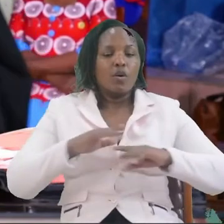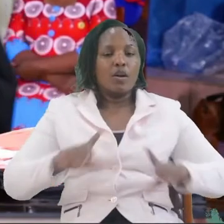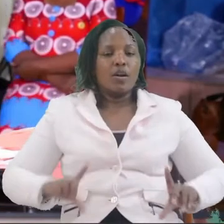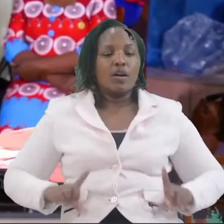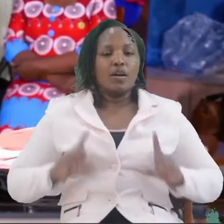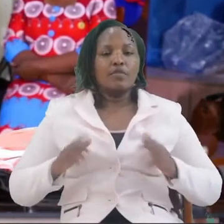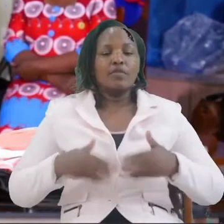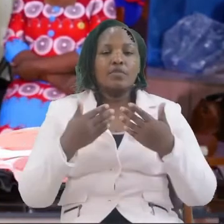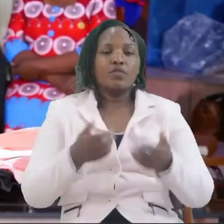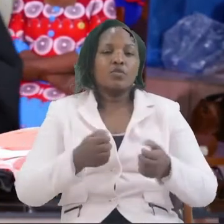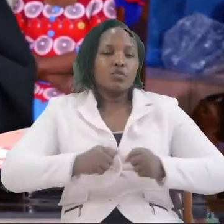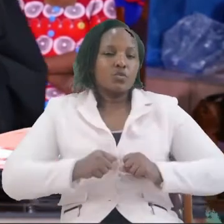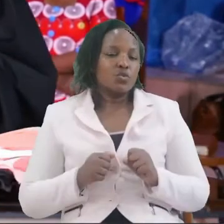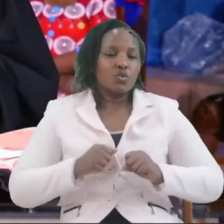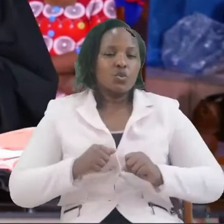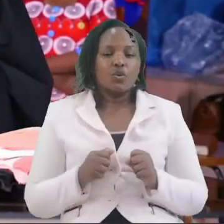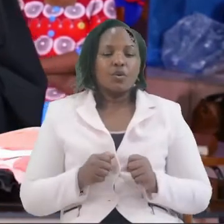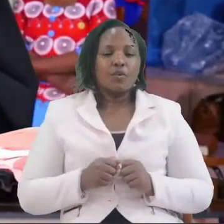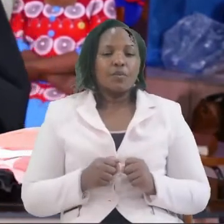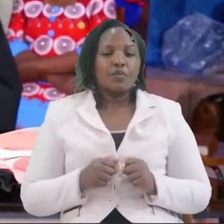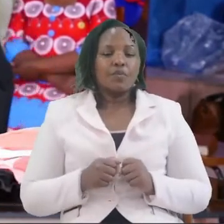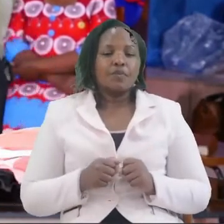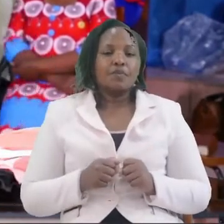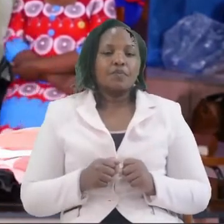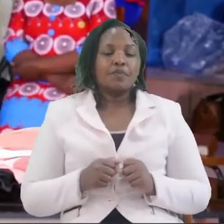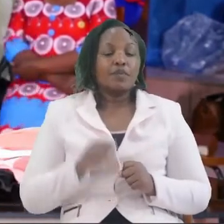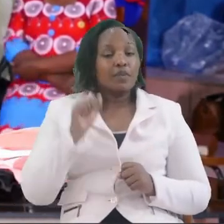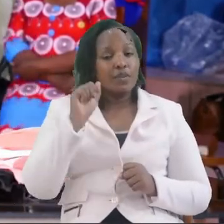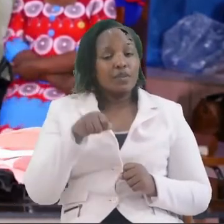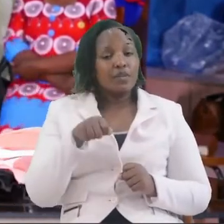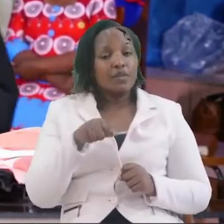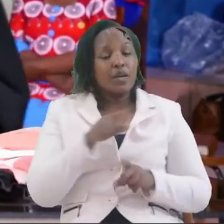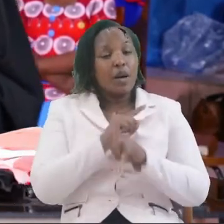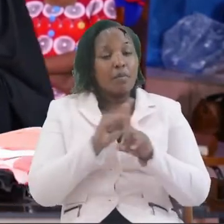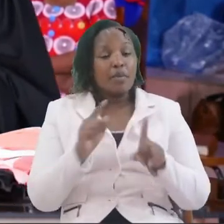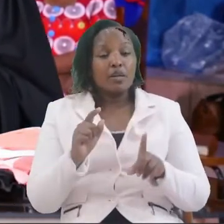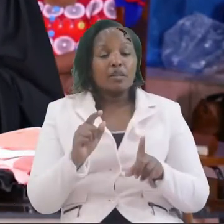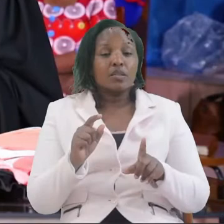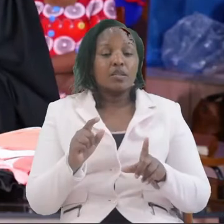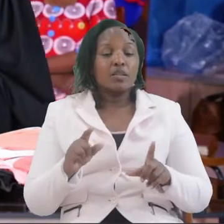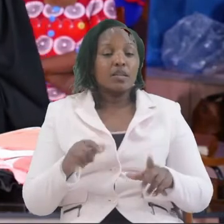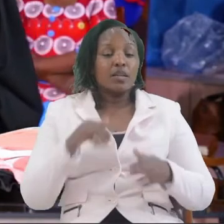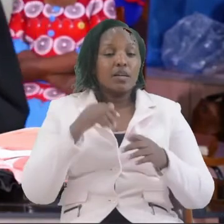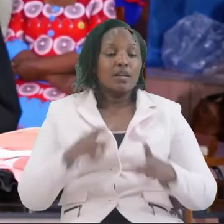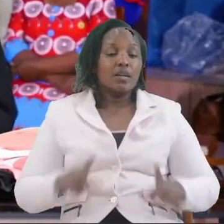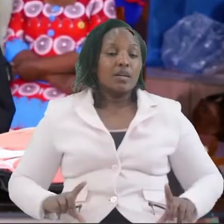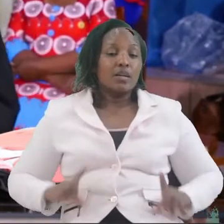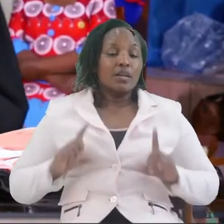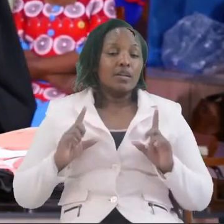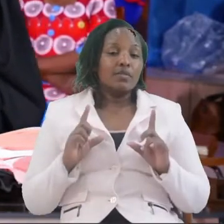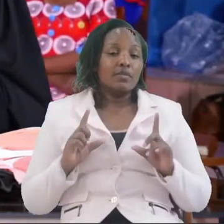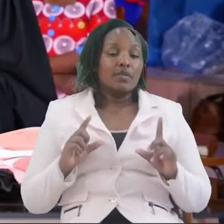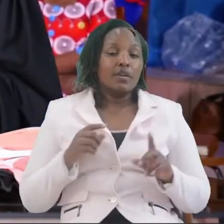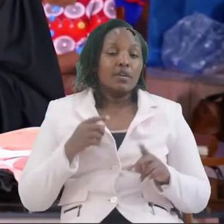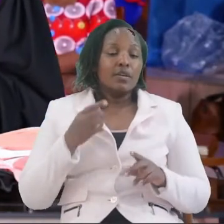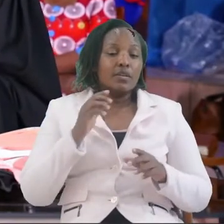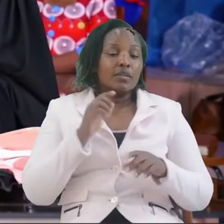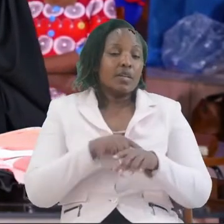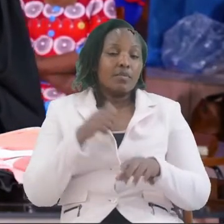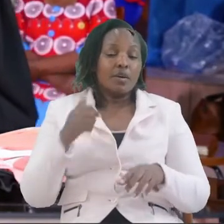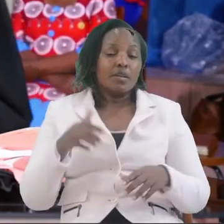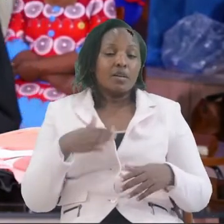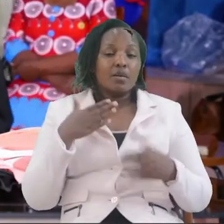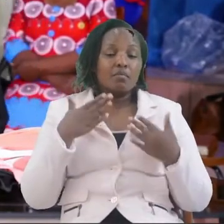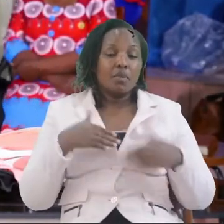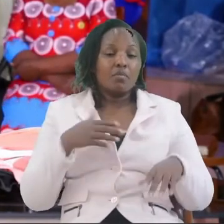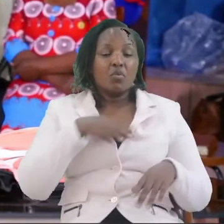kuridhika inatupa furaha. Yes, lakini ukikaa maisha, ndio unaona watu wanauana kwa sababu